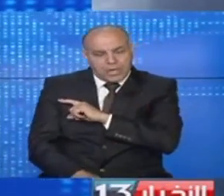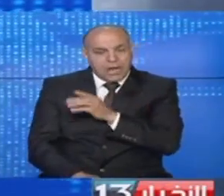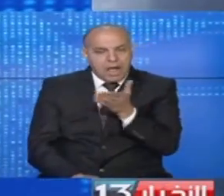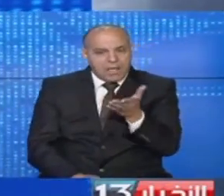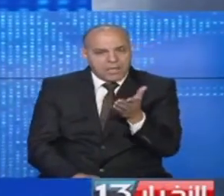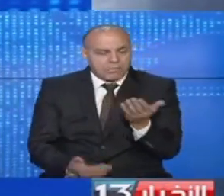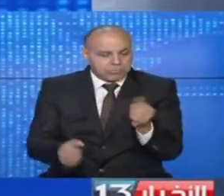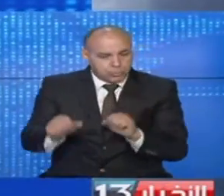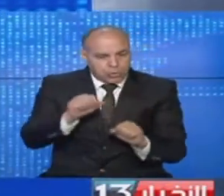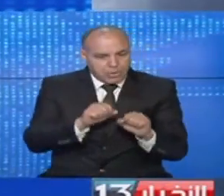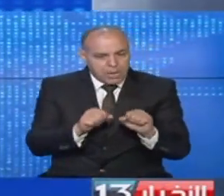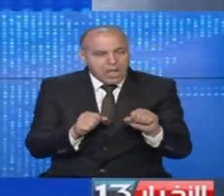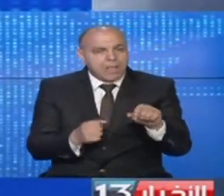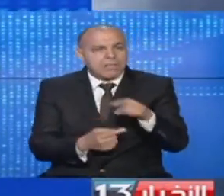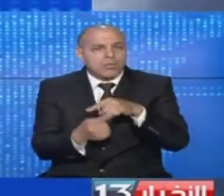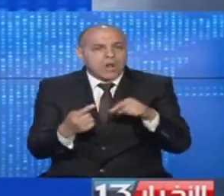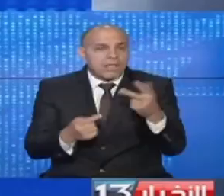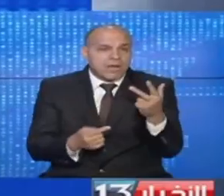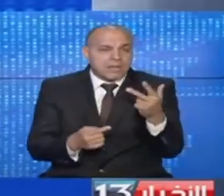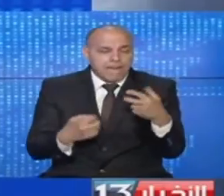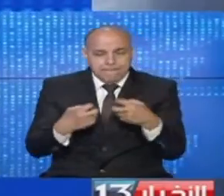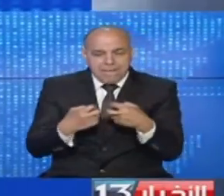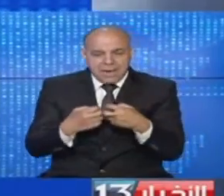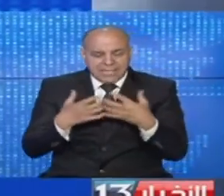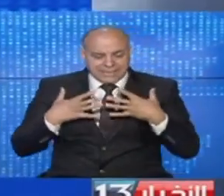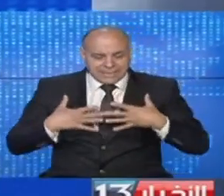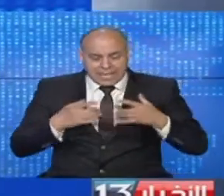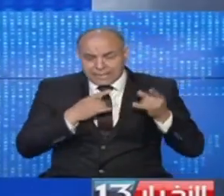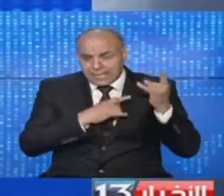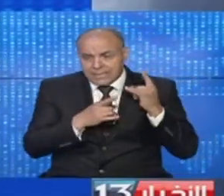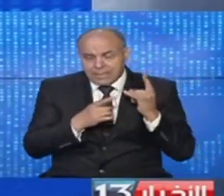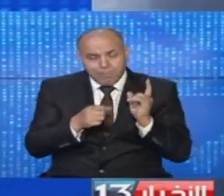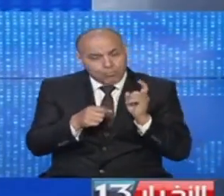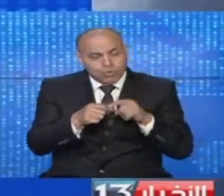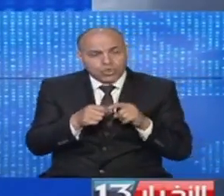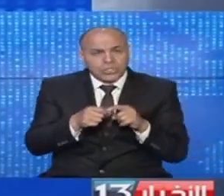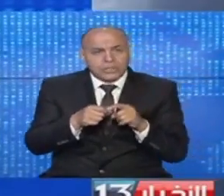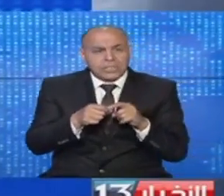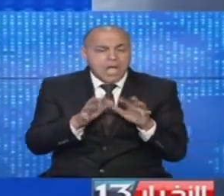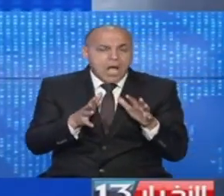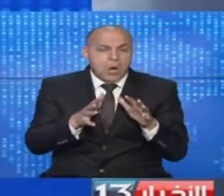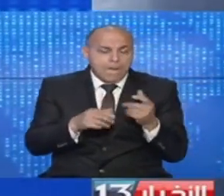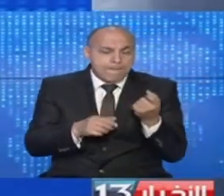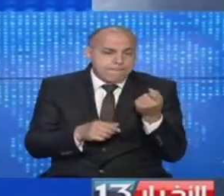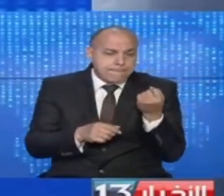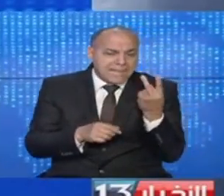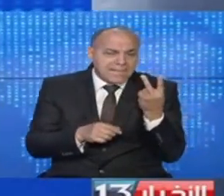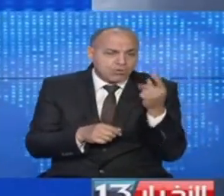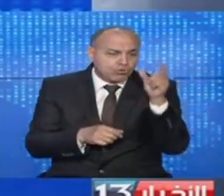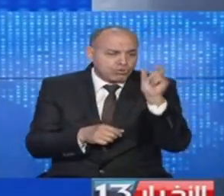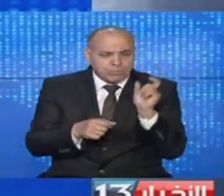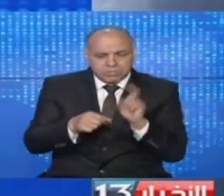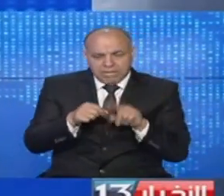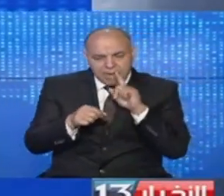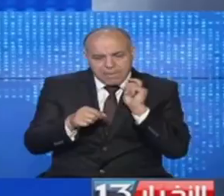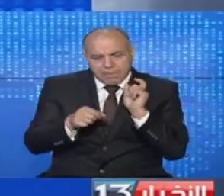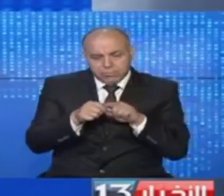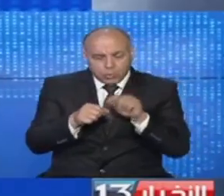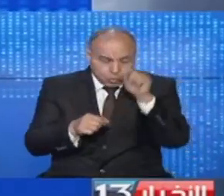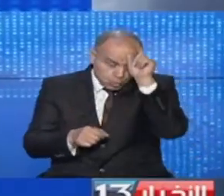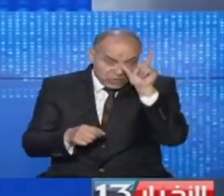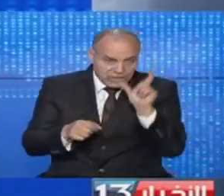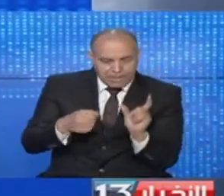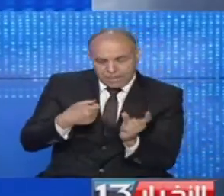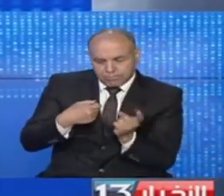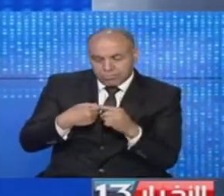في الساحل تنتظم الدورة الثالثة لمعرض الصناعات التقليدية بمشاركة حوالي 200 حرفي وحرفية من مختلف